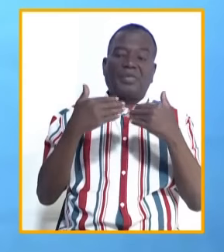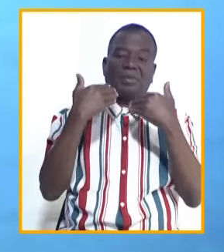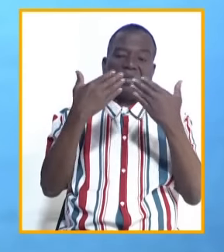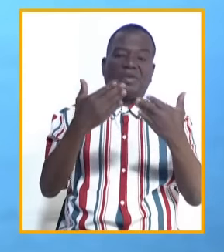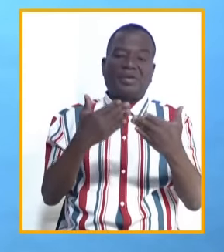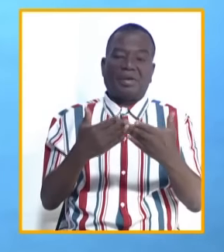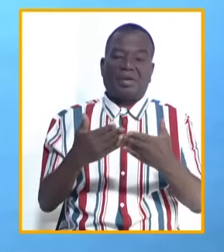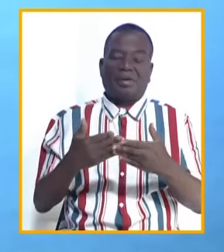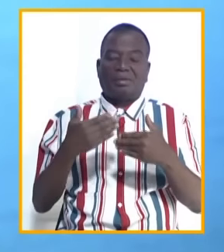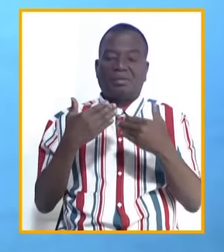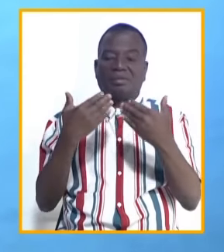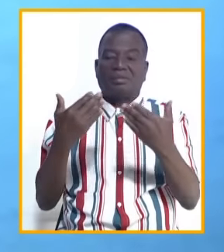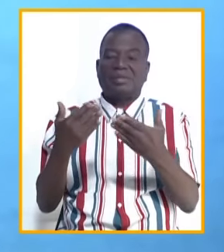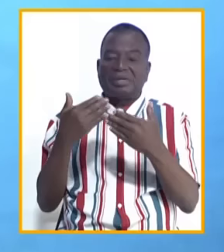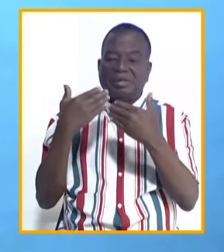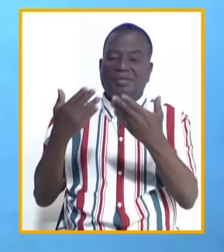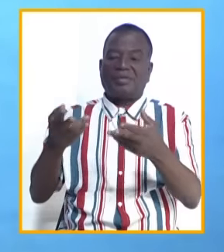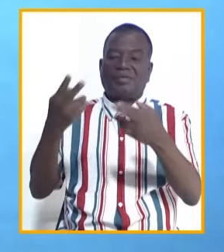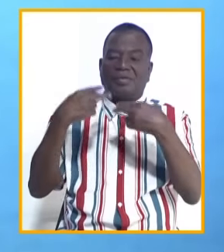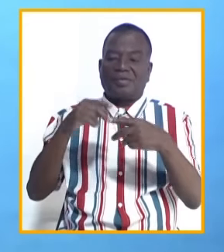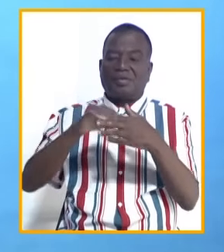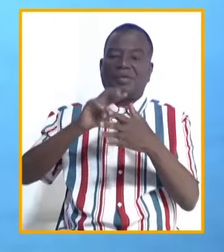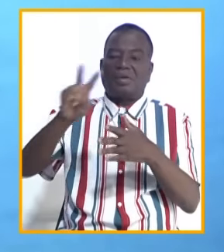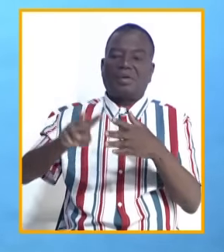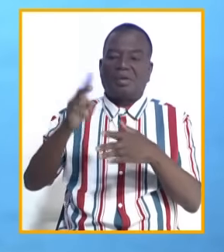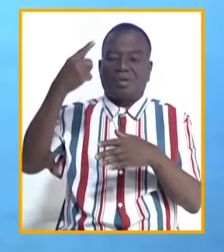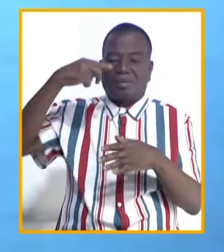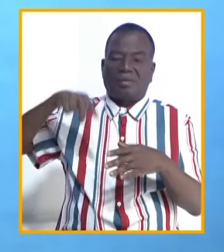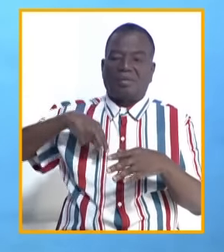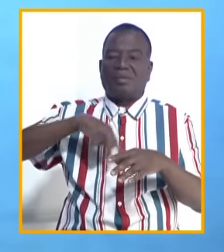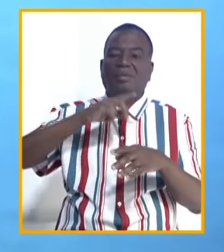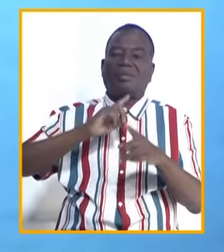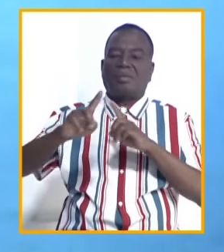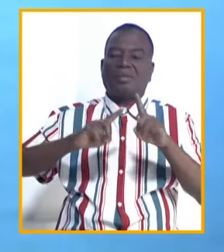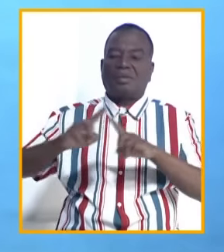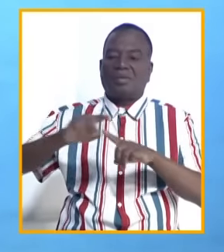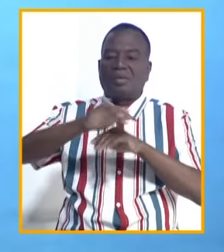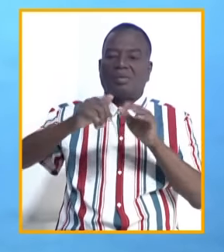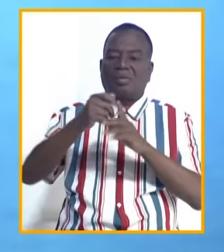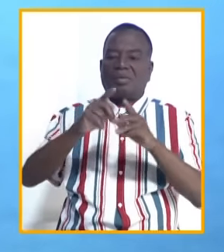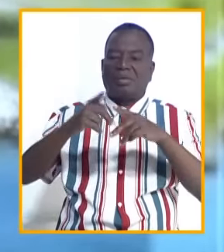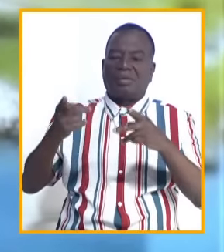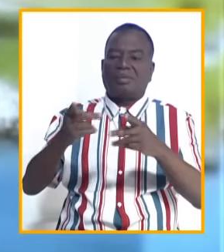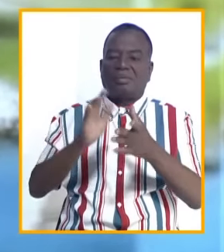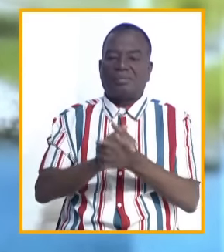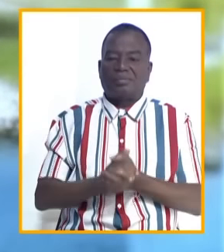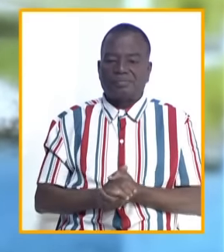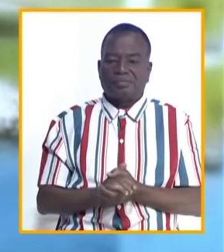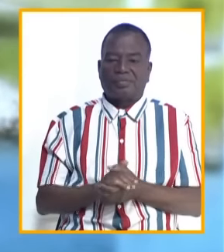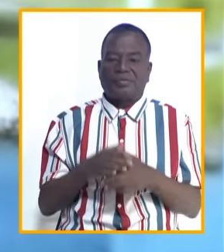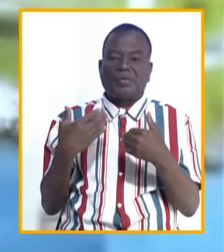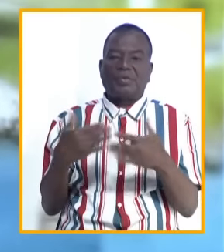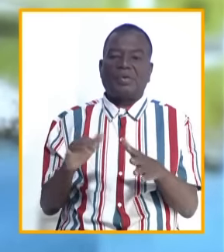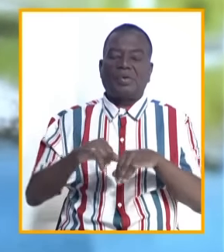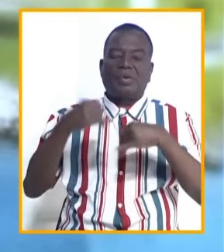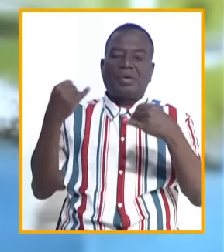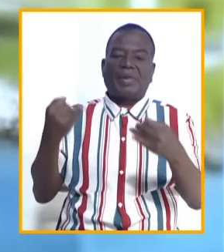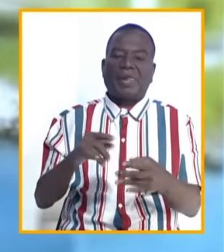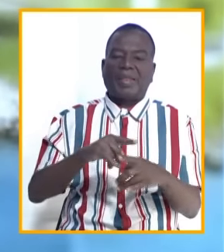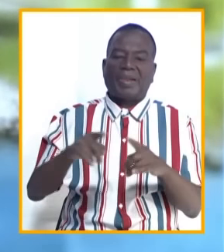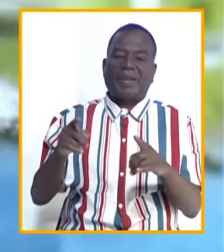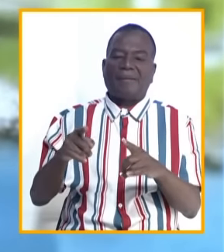leur petit frère éléphant champion d'Afrique au niveau donc de football. Merci Jean-Sylvain Resso de RTI Sport. Merci d'être venu ce vendredi pour